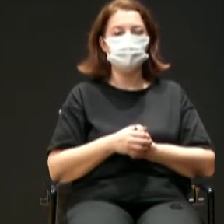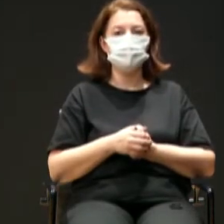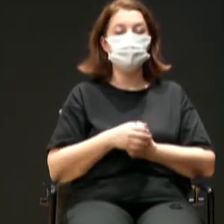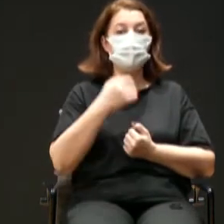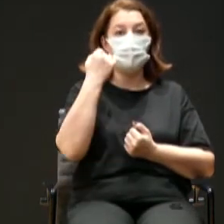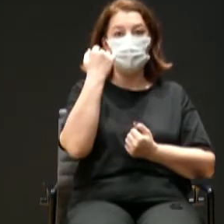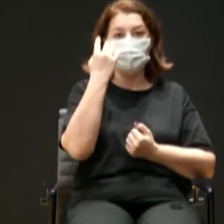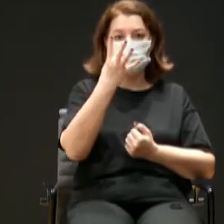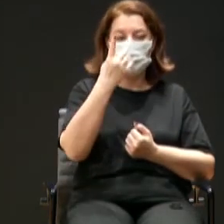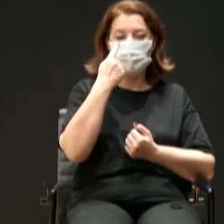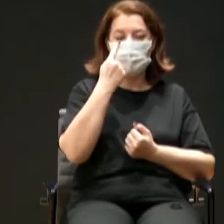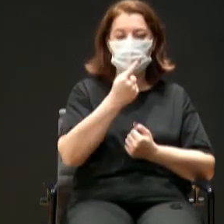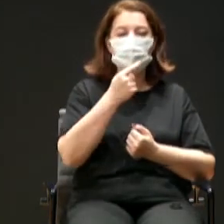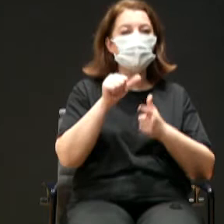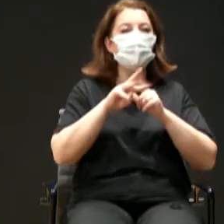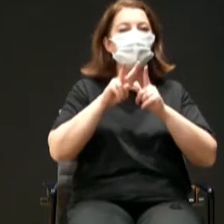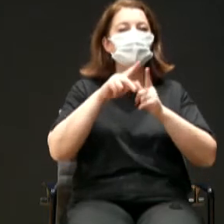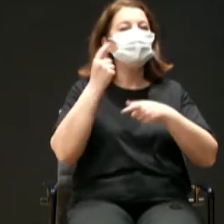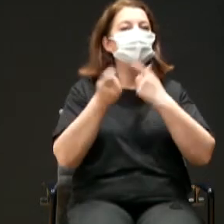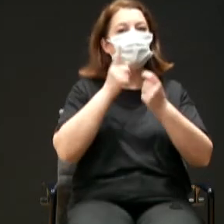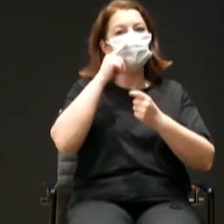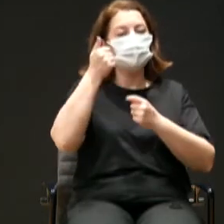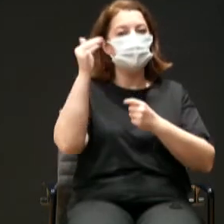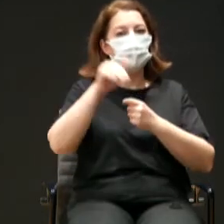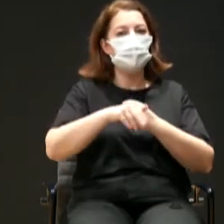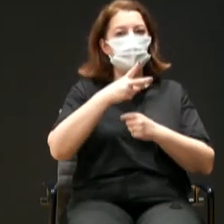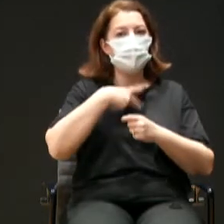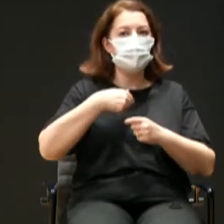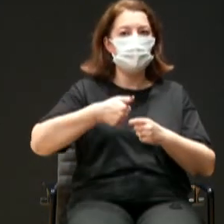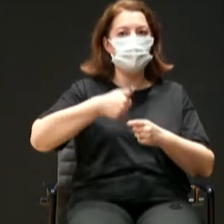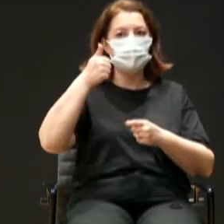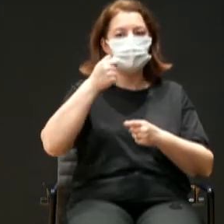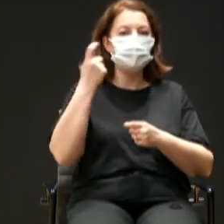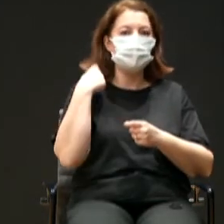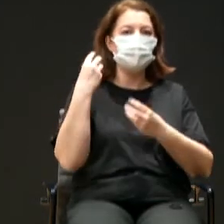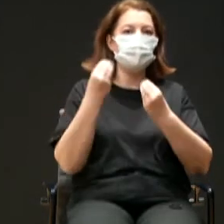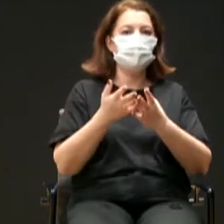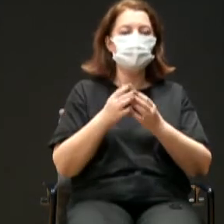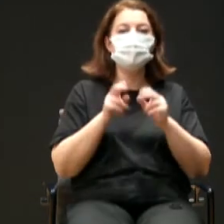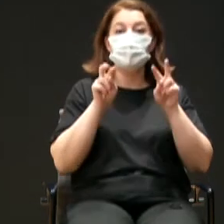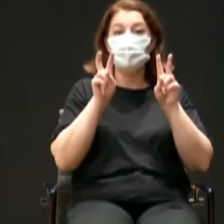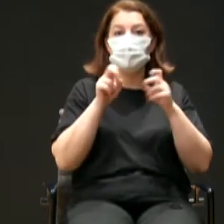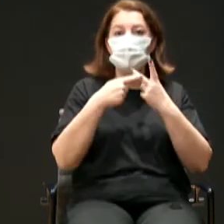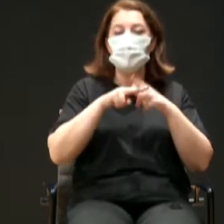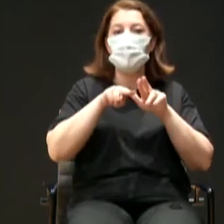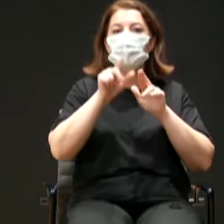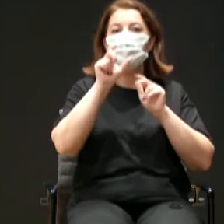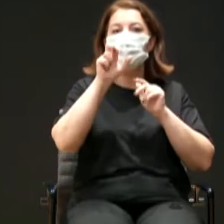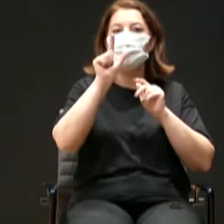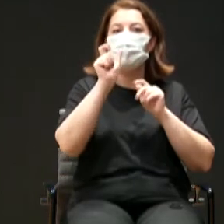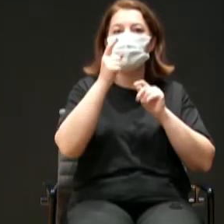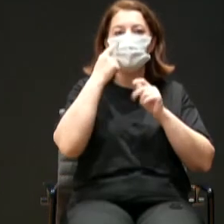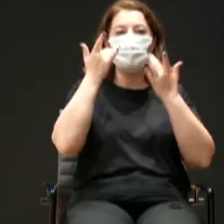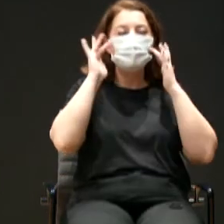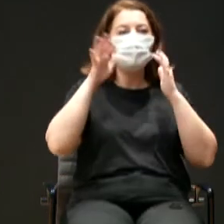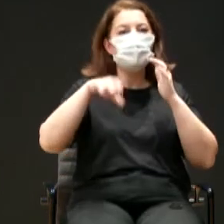Gündemimizin dördüncü maddesi yine Fen İşleri Müdürlüğümüzden gelen belediye başkanımıza yetki verilmesi. Konu Yakuplu